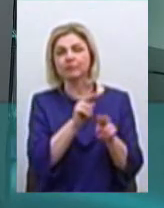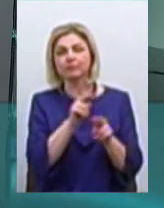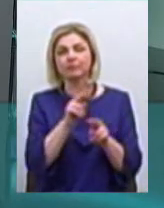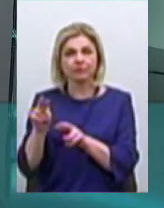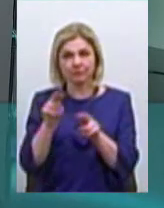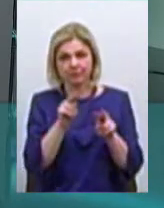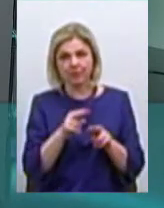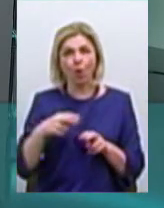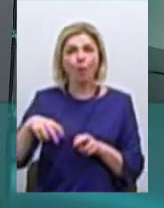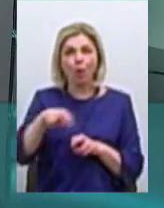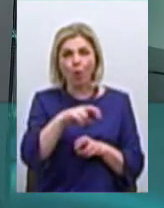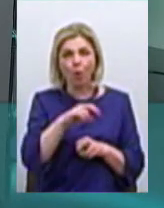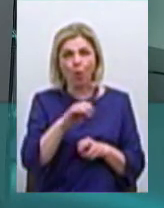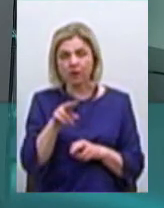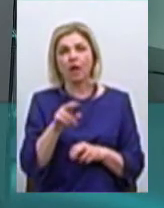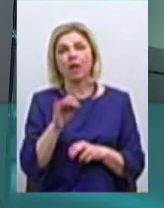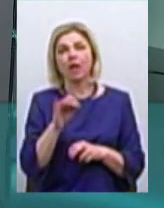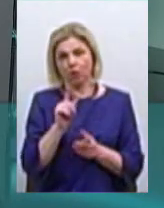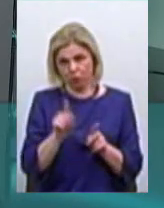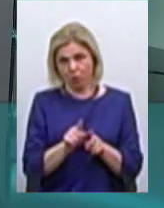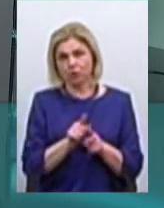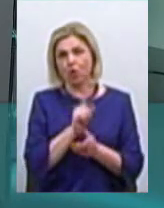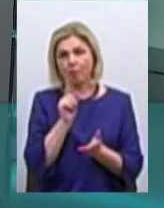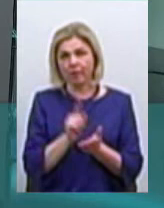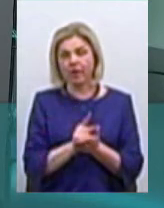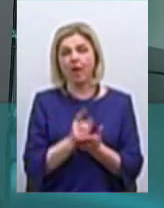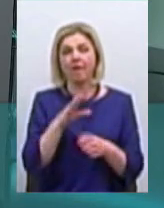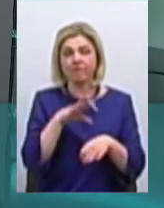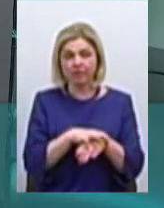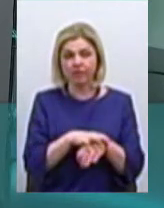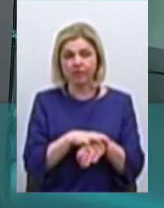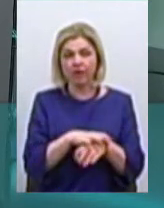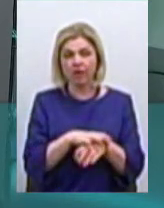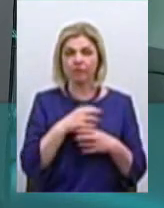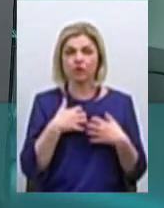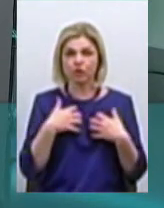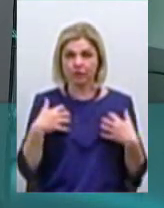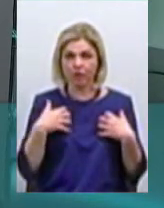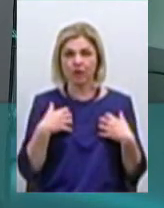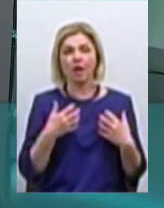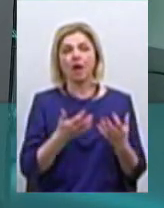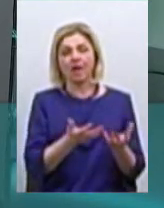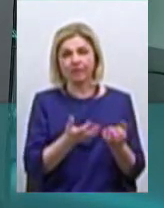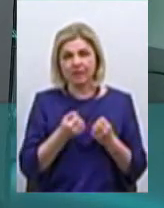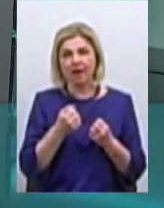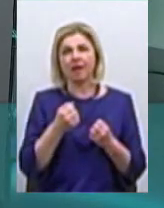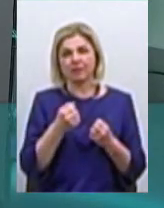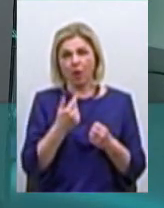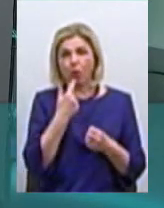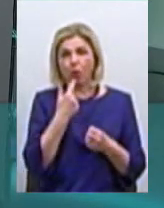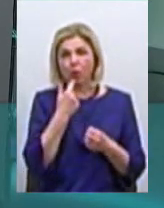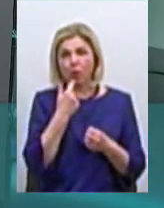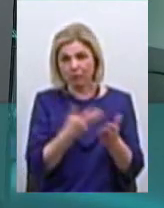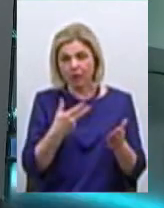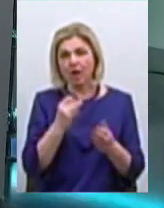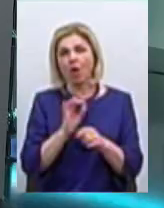і теж вони повинні обов'язково при виявленні мертвих тварин відбирати патматеріали і направляти до